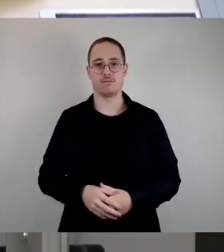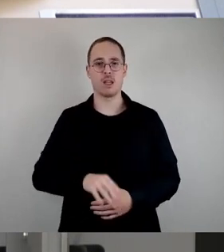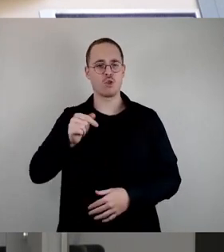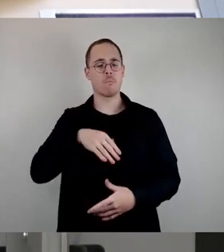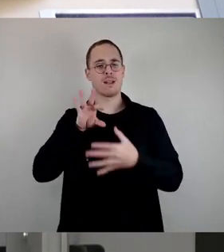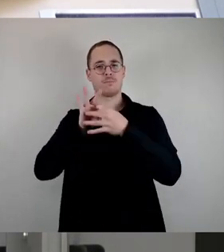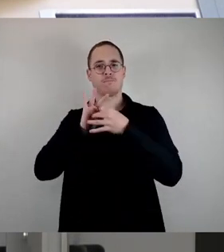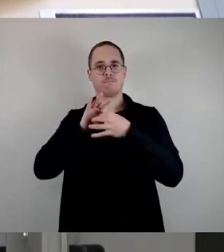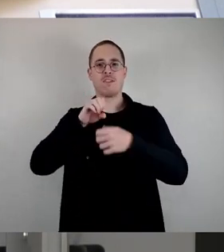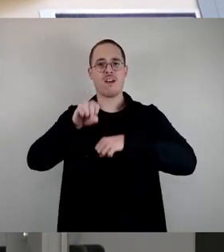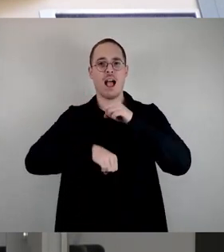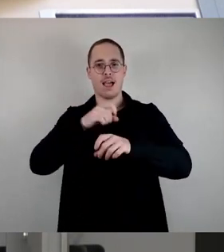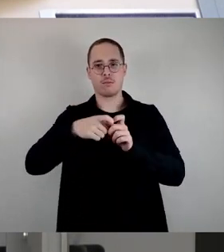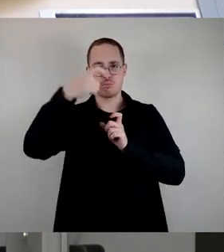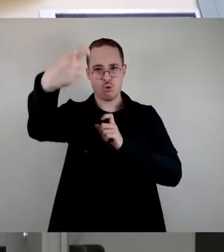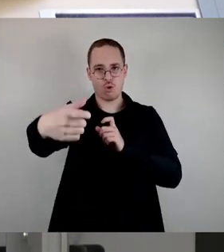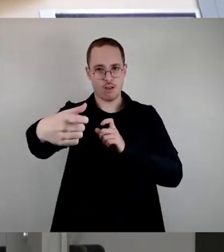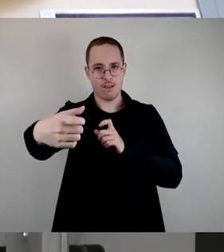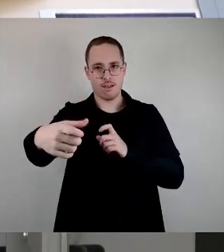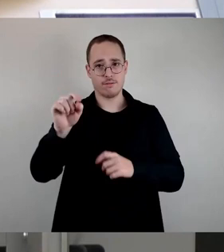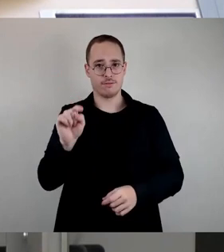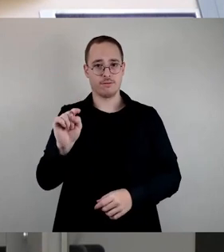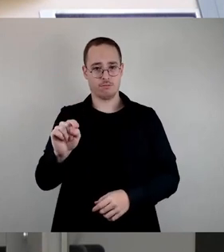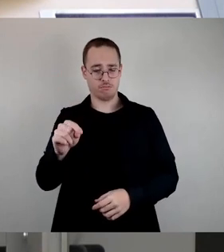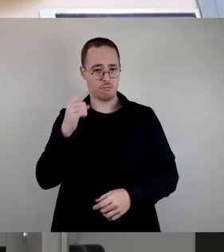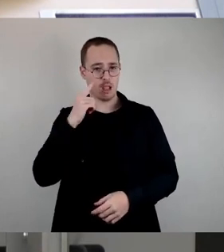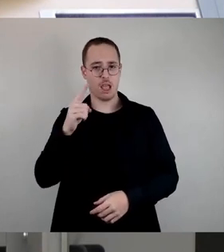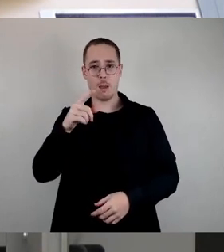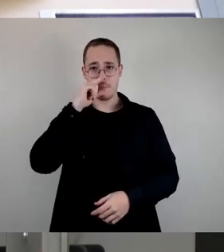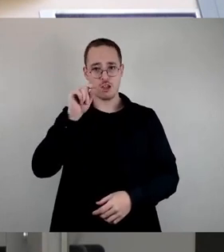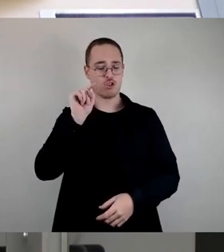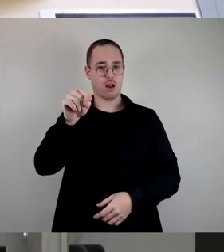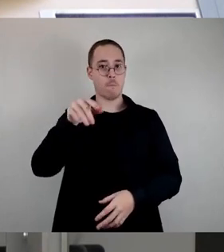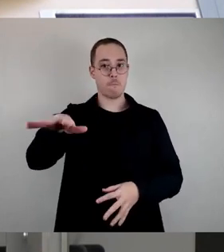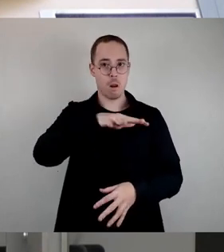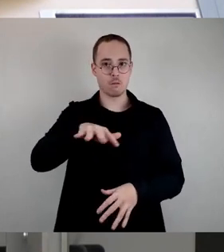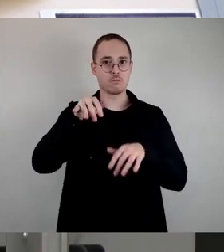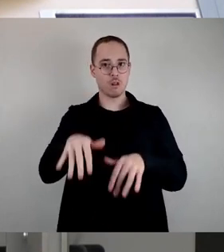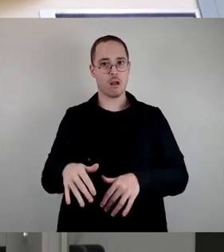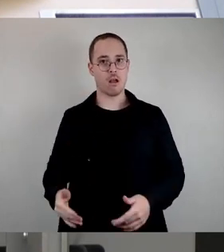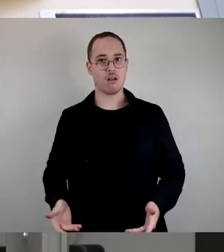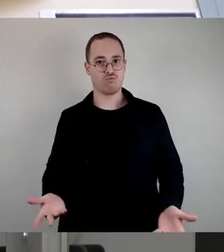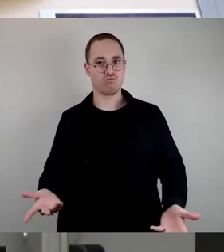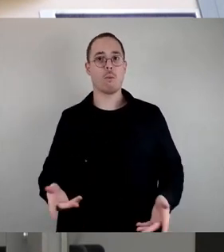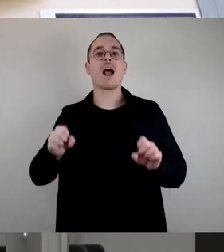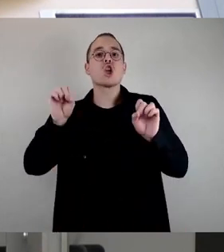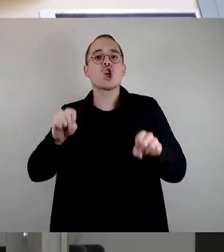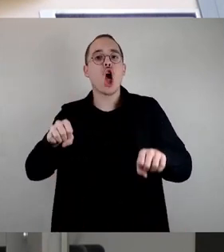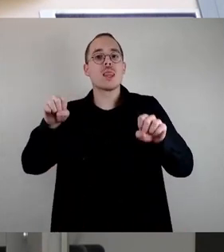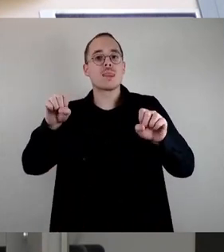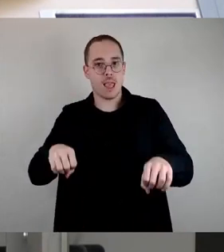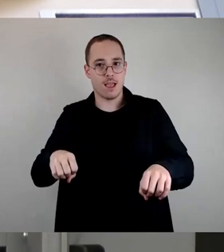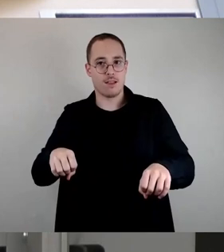Der Platz in Pieschen könnte doch auch sein. Ja, ich sage könnte, weil das ist etwas, was noch nie untersucht worden